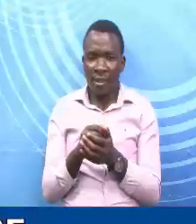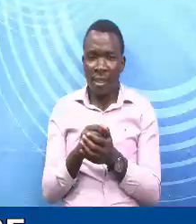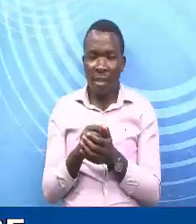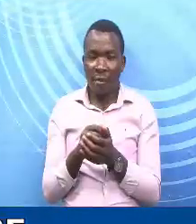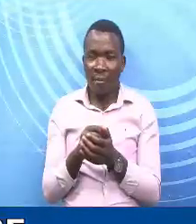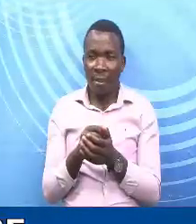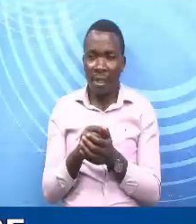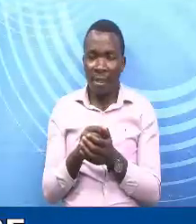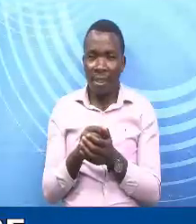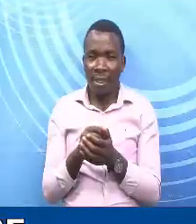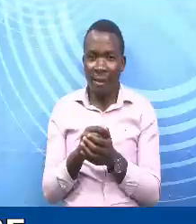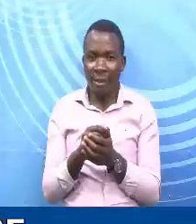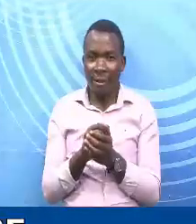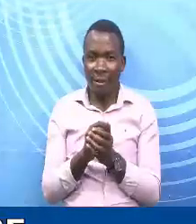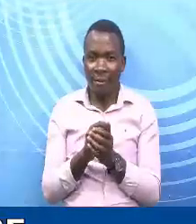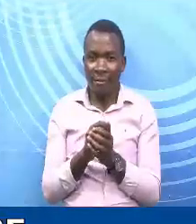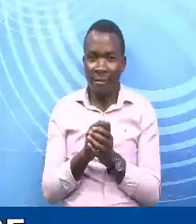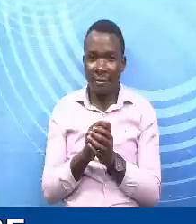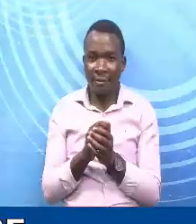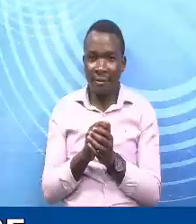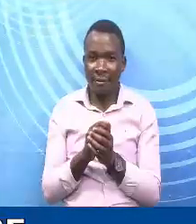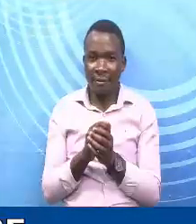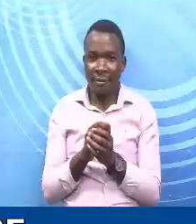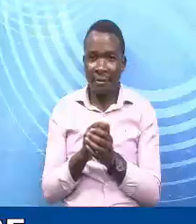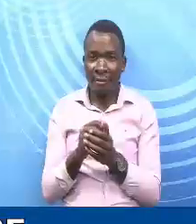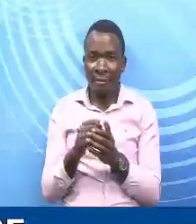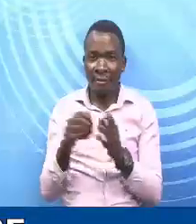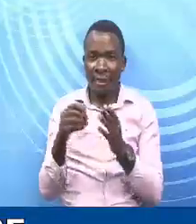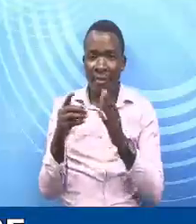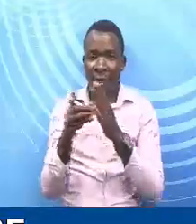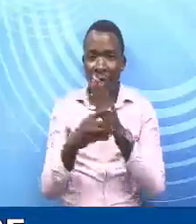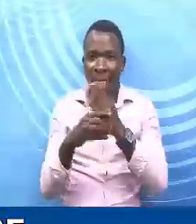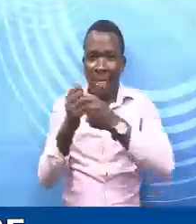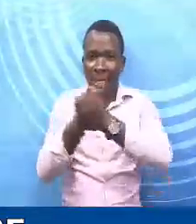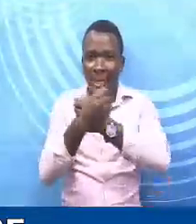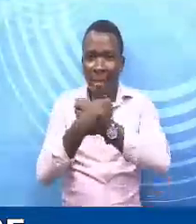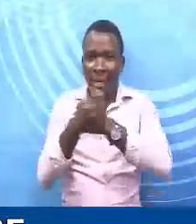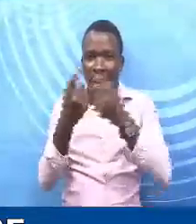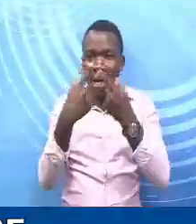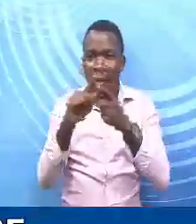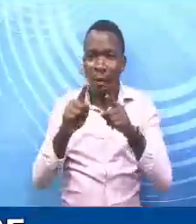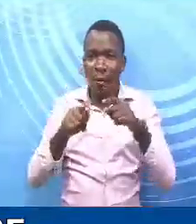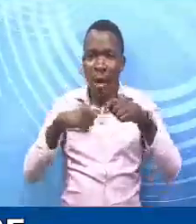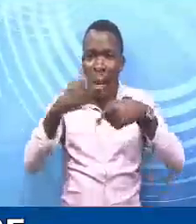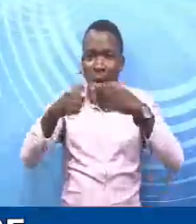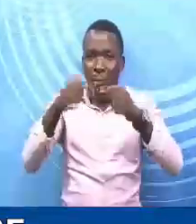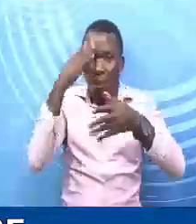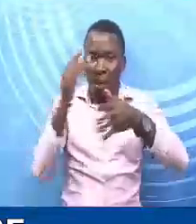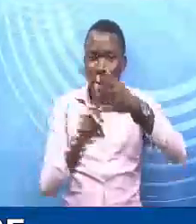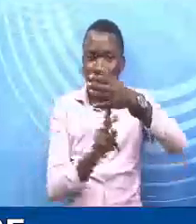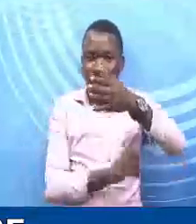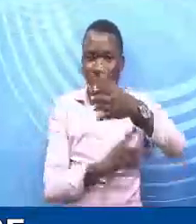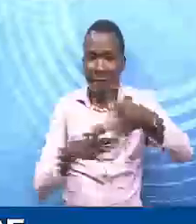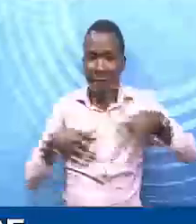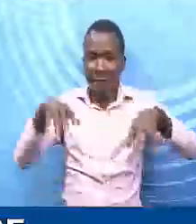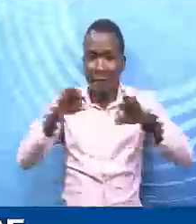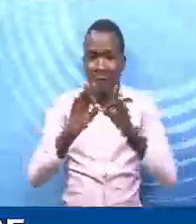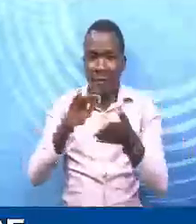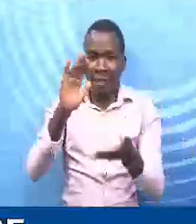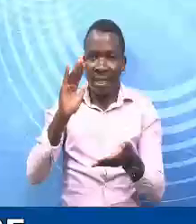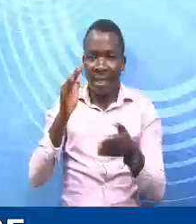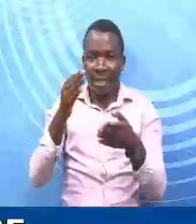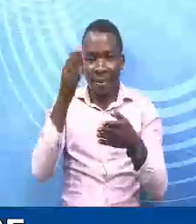bakomeza bavuga ko nabo biteguye gushyiraho uruhare rwabo ngo ariko ubuhahirane bugakomeza ngo kuko iri teme ribafatiye runini.